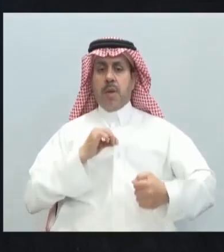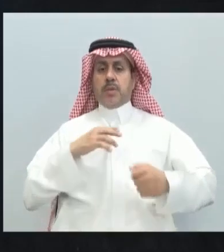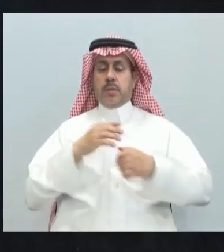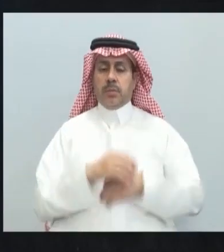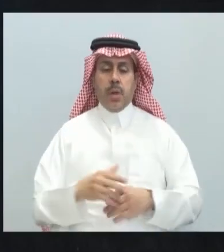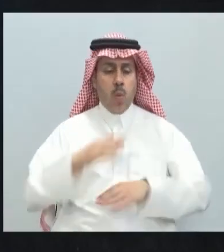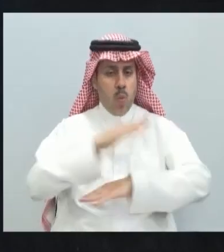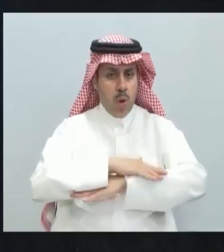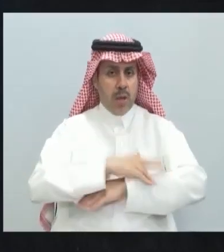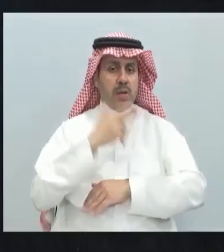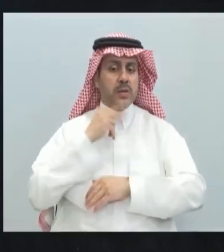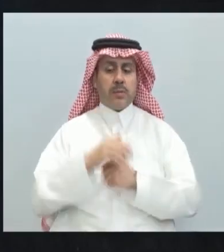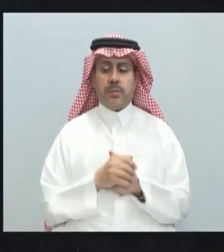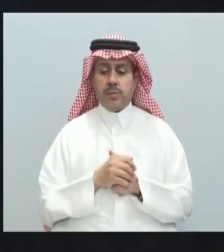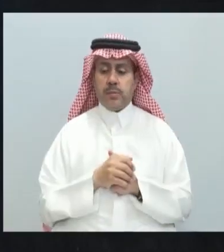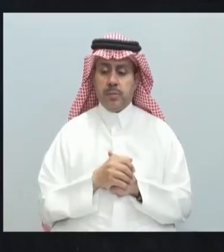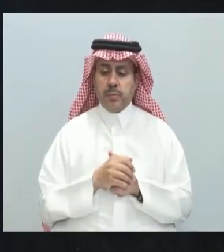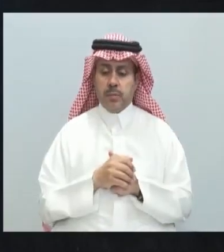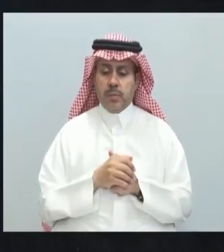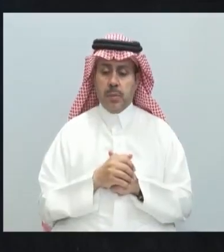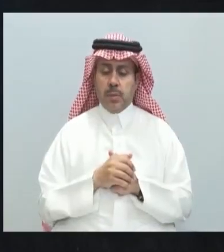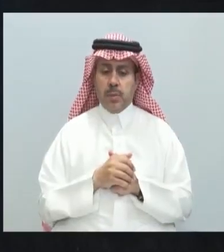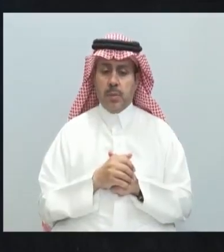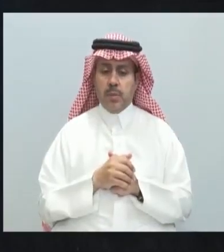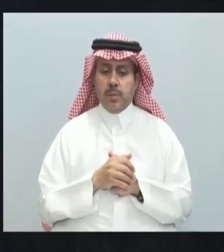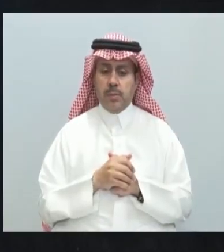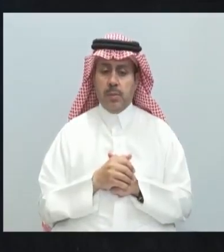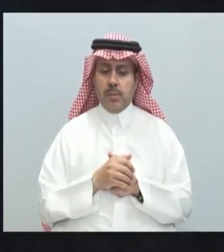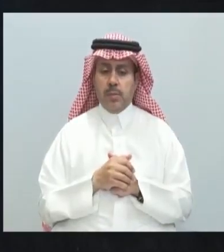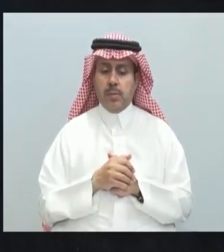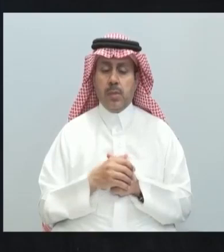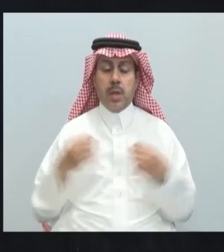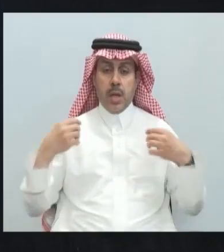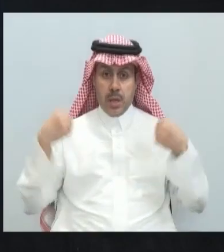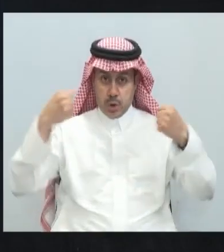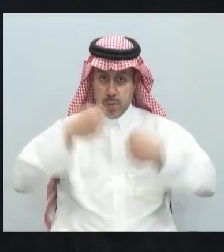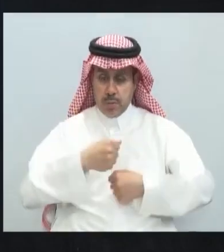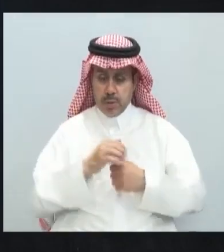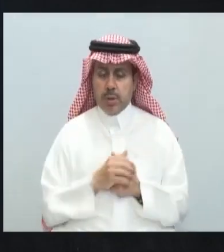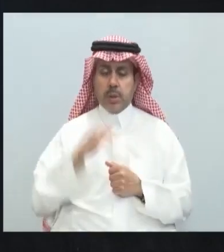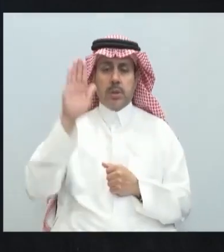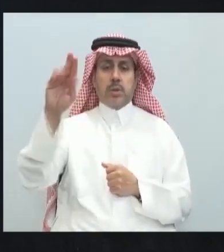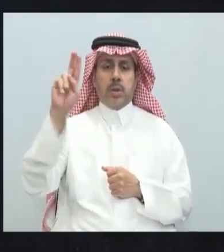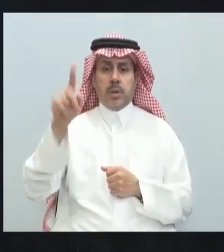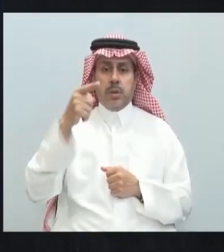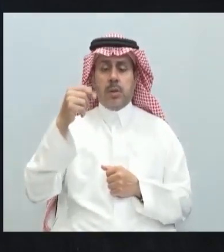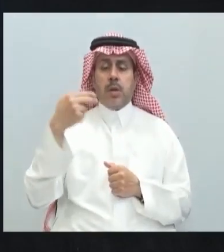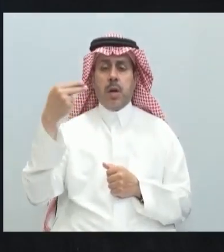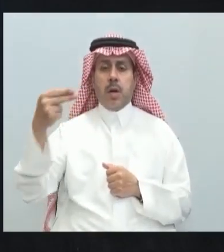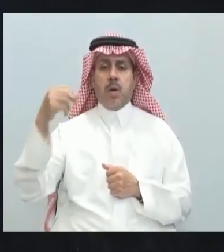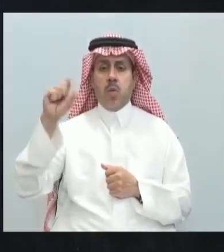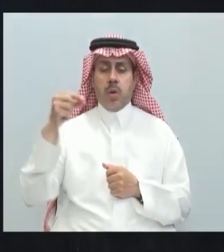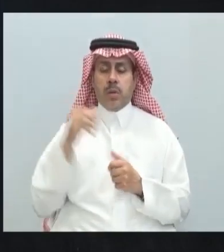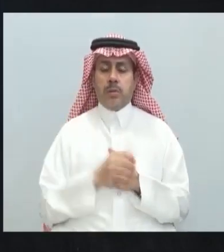بالاخلاق الحسنه ويتاد بالاداب الطيبه ويكسو نفسه باللباس ويستر عورته عن الاخرين